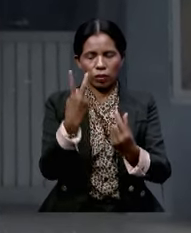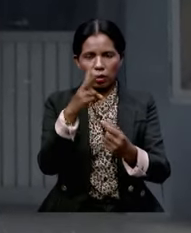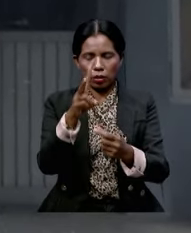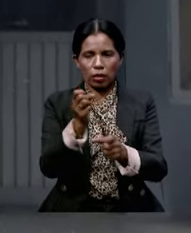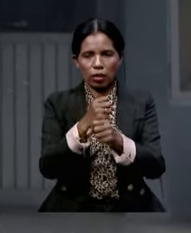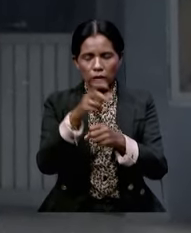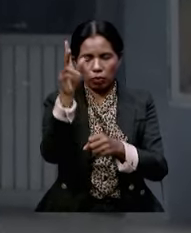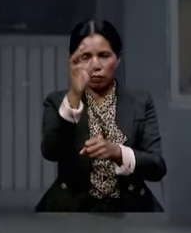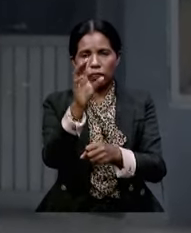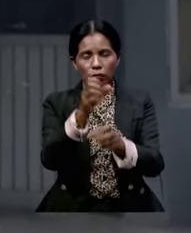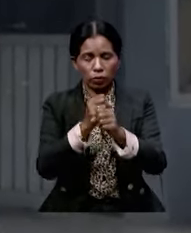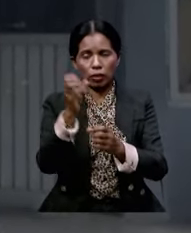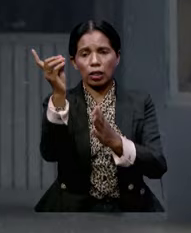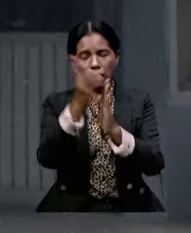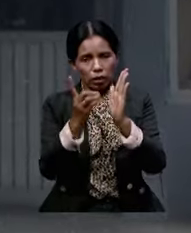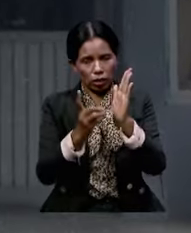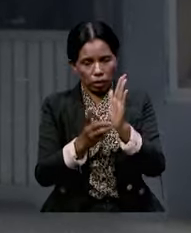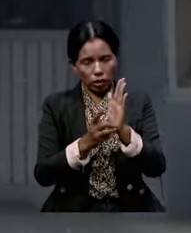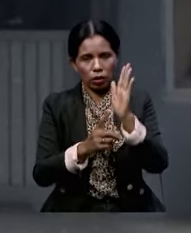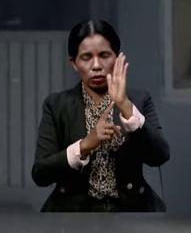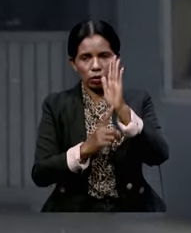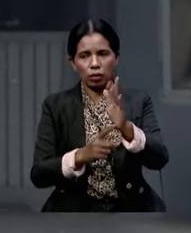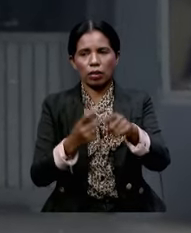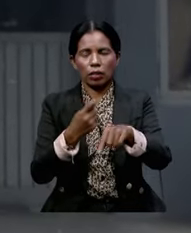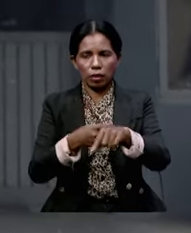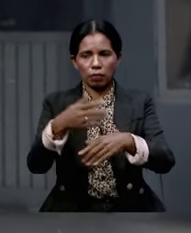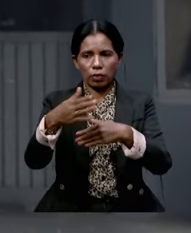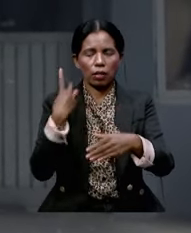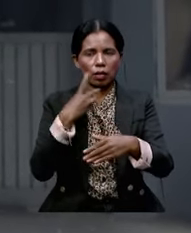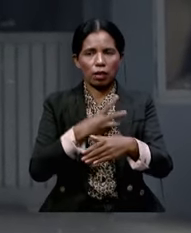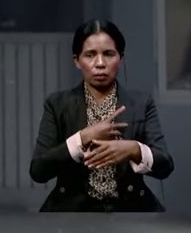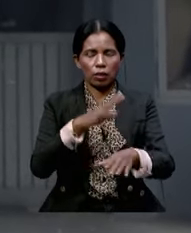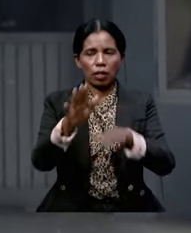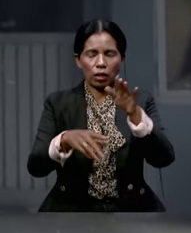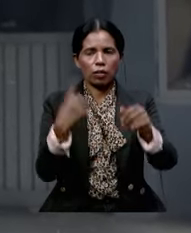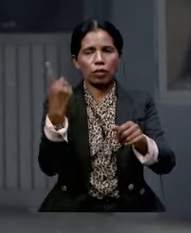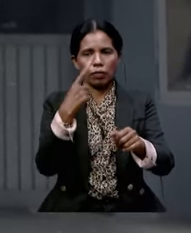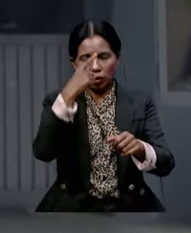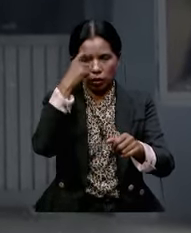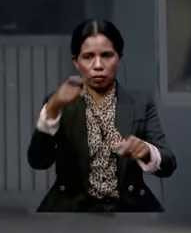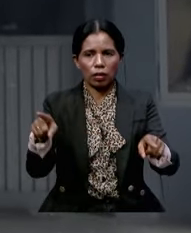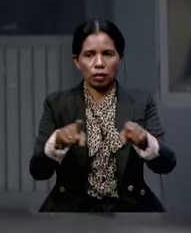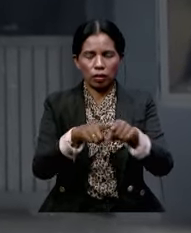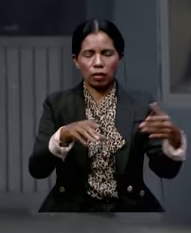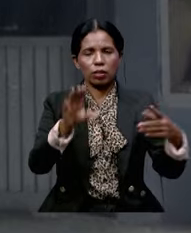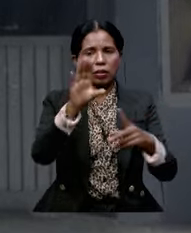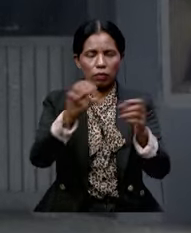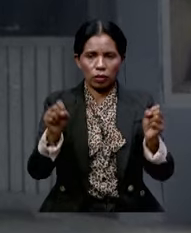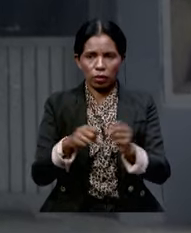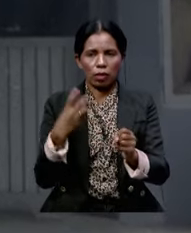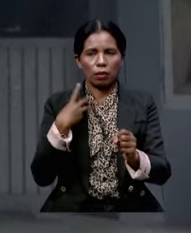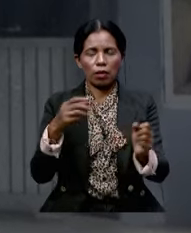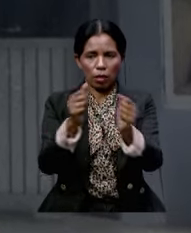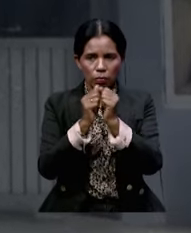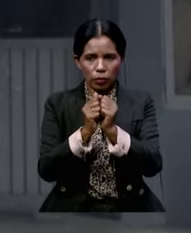verifikasi sama ba daru sunda komplet omus fona sinal di naba. Mabe tempo barak ne ame mo si lau na fatin tambah ne nuda ran seliran komentari ame atakar hamu tu